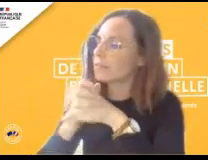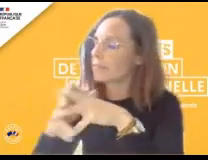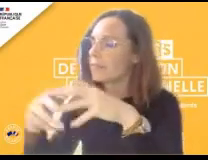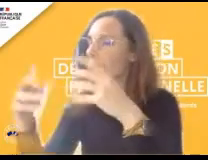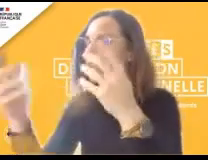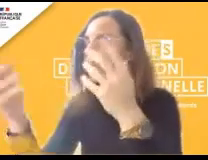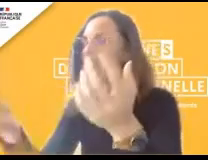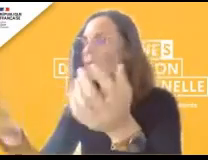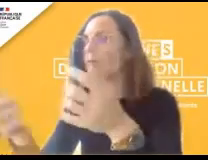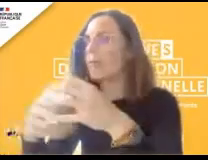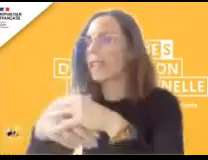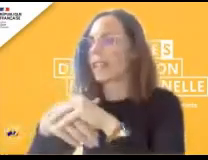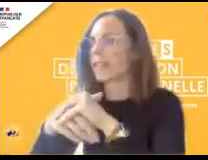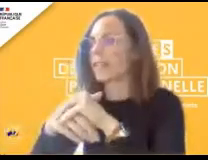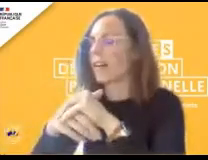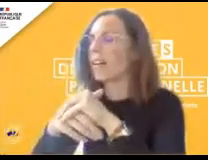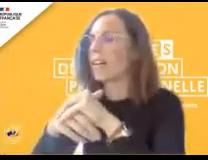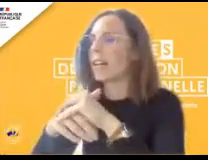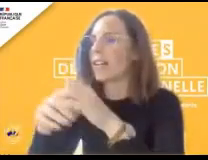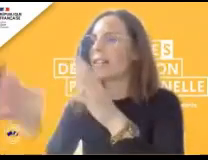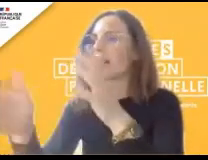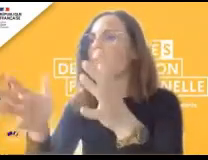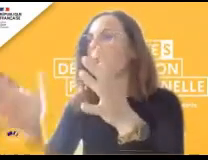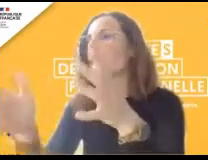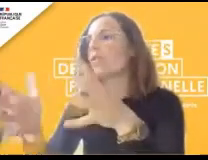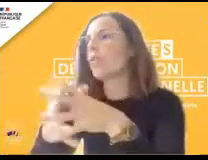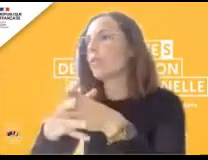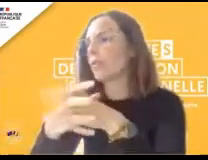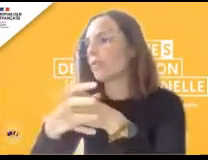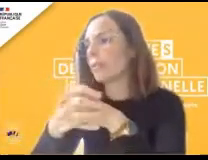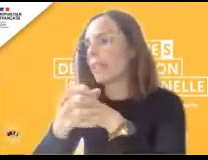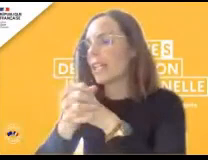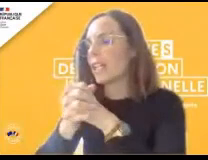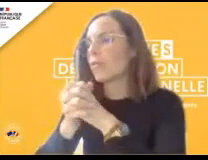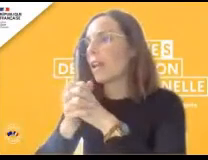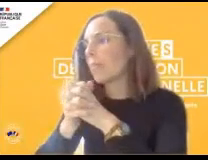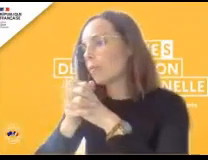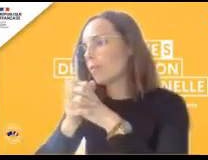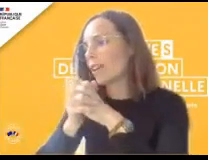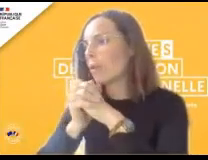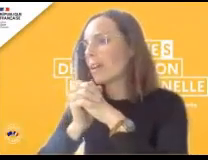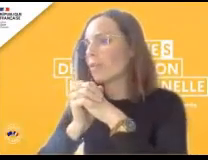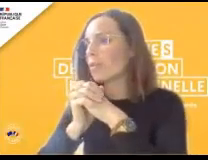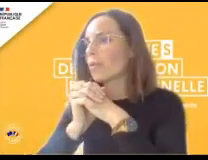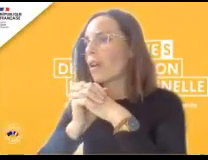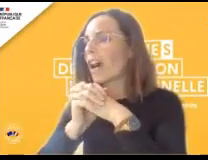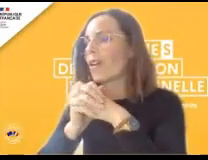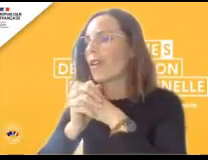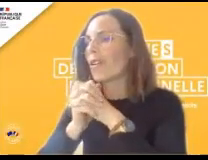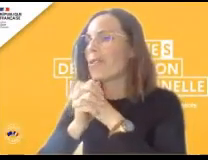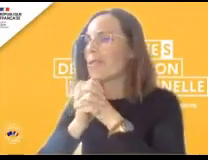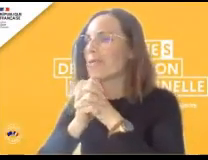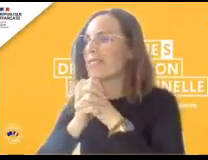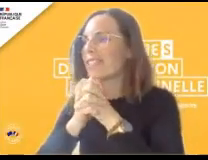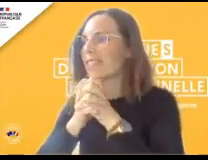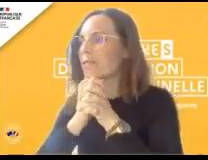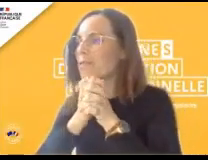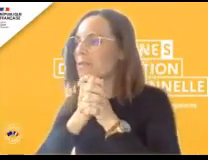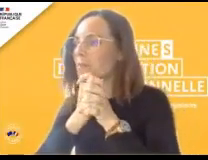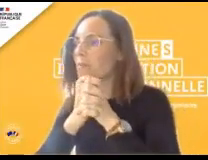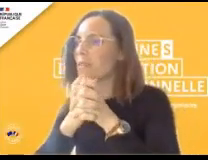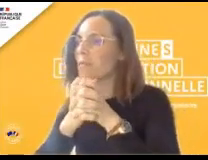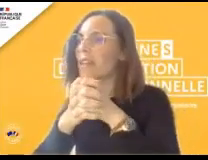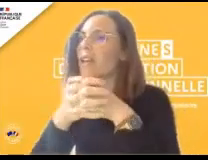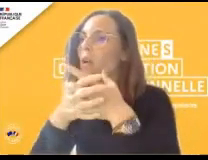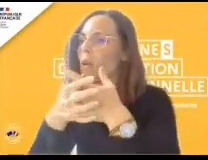statut, du public, etc., c'est un opérateur ou un autre. Donc l'APEC tout à l'heure présentera le conseil en